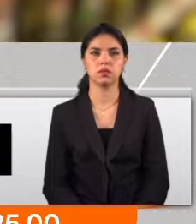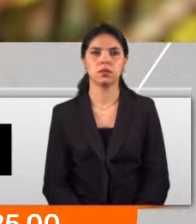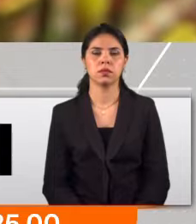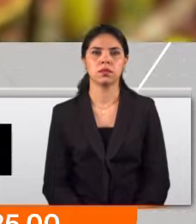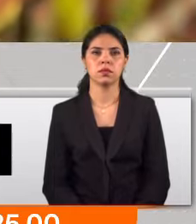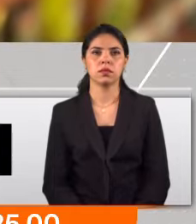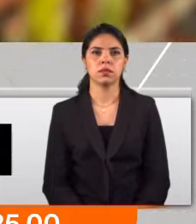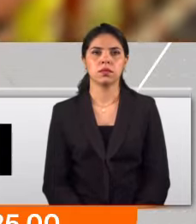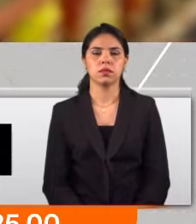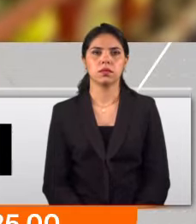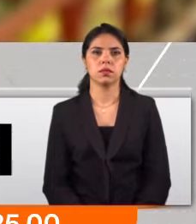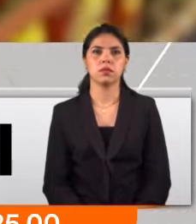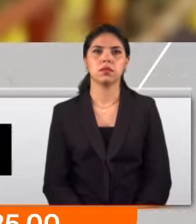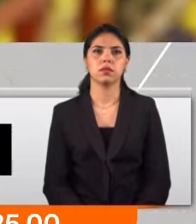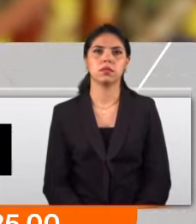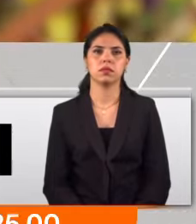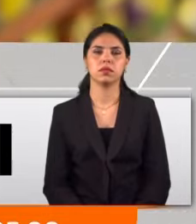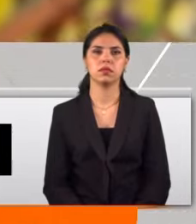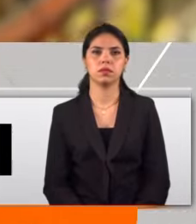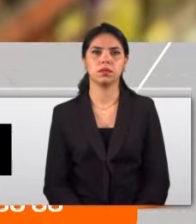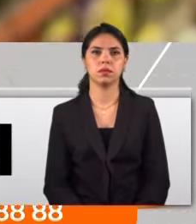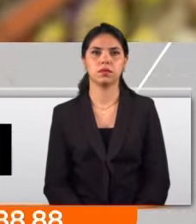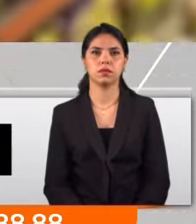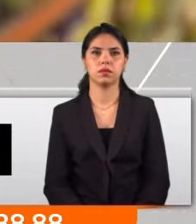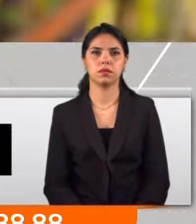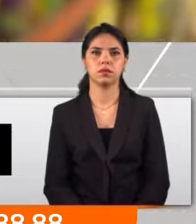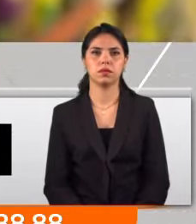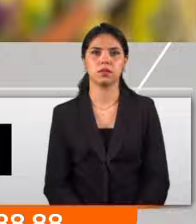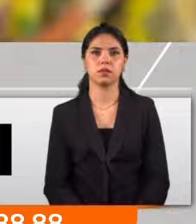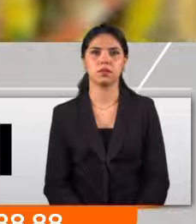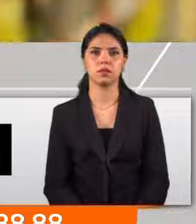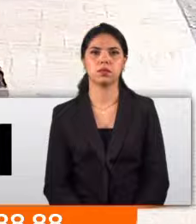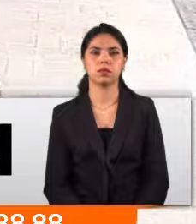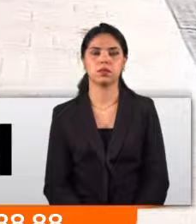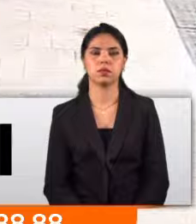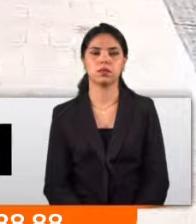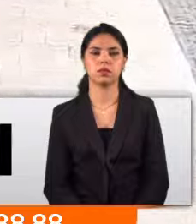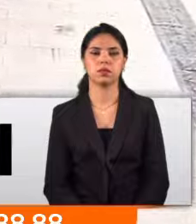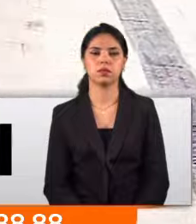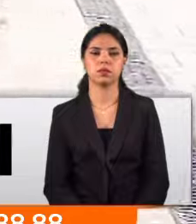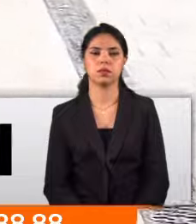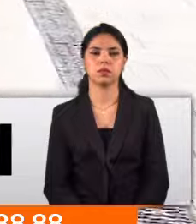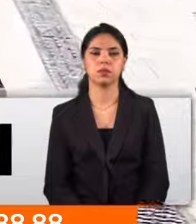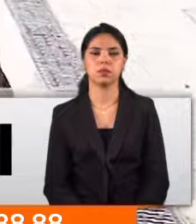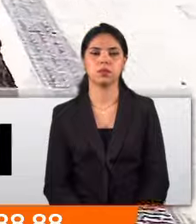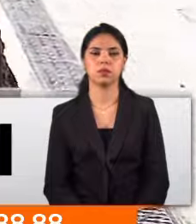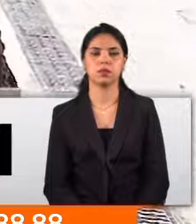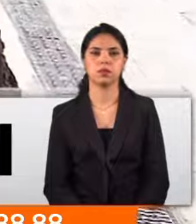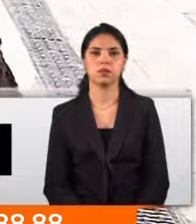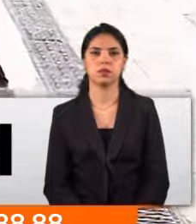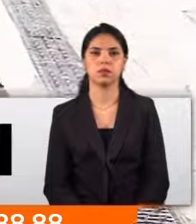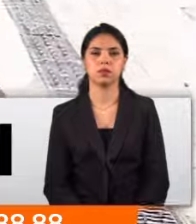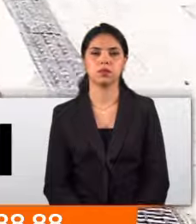güne yakın bir geçici kapatma uygulaması da teklif arasında. Bence güzel olur. Kapatmaları bence daha